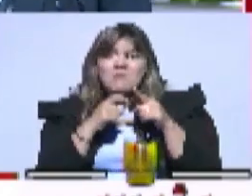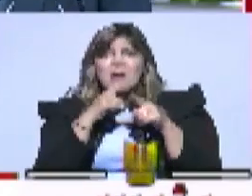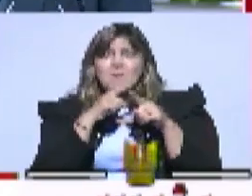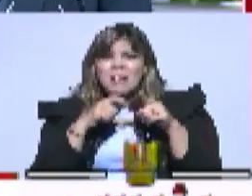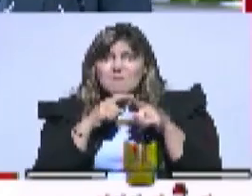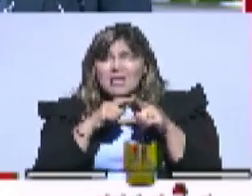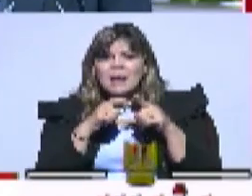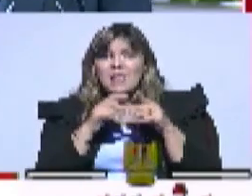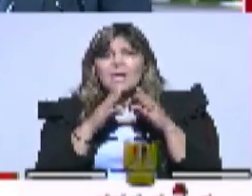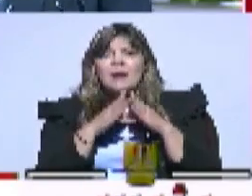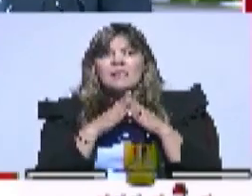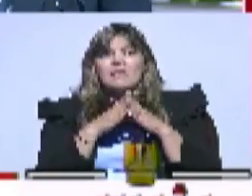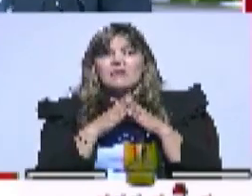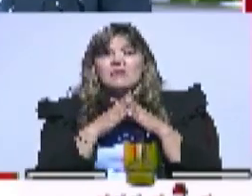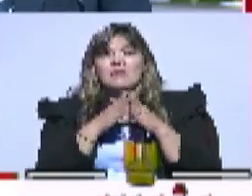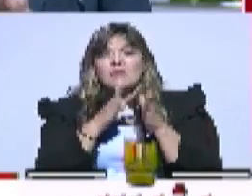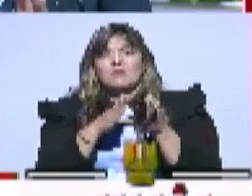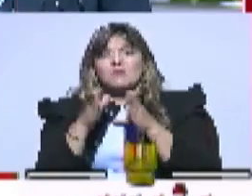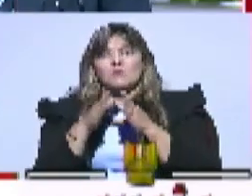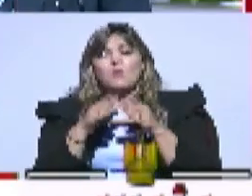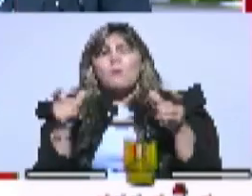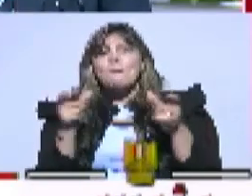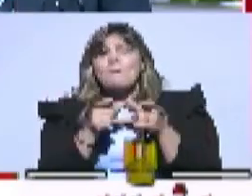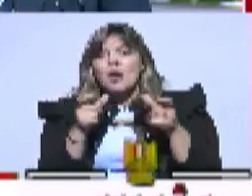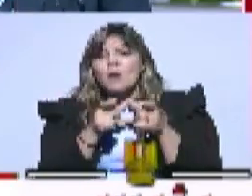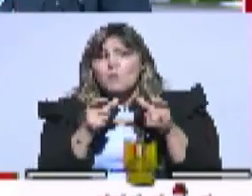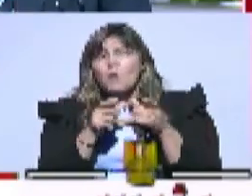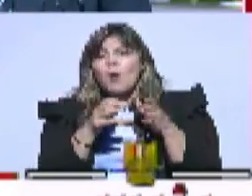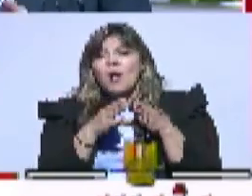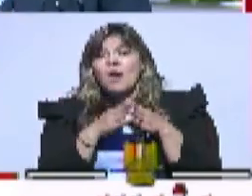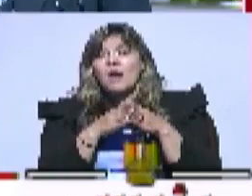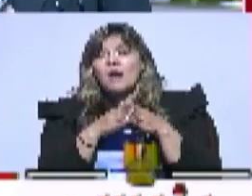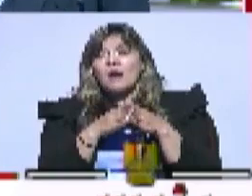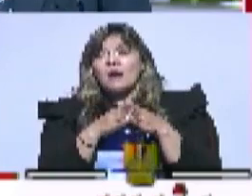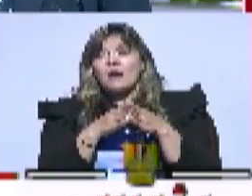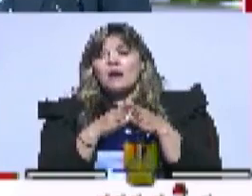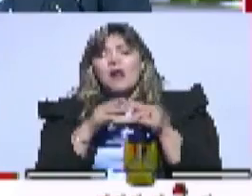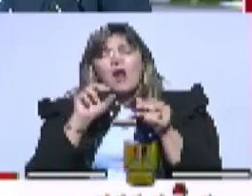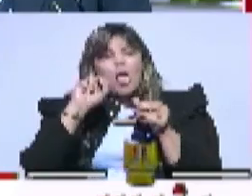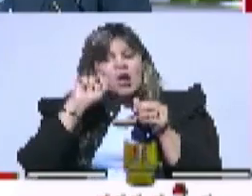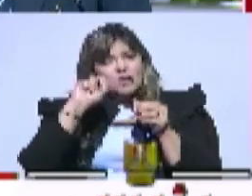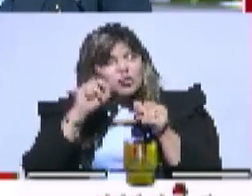2.1% دول مجموع اسف